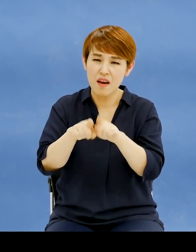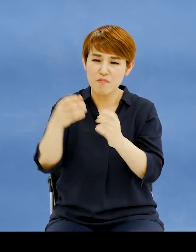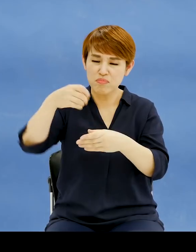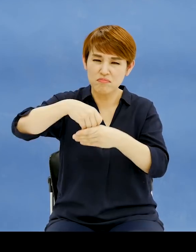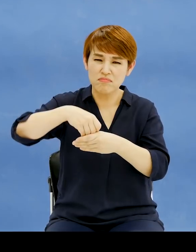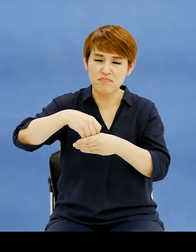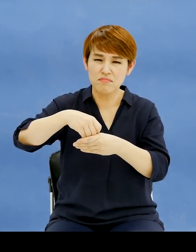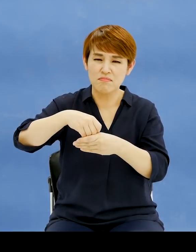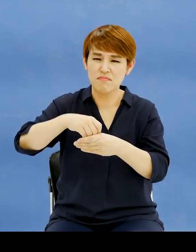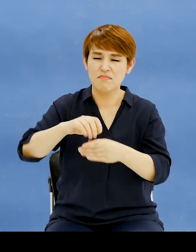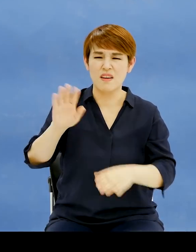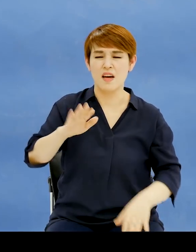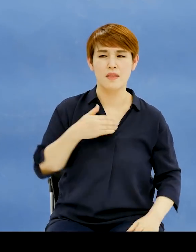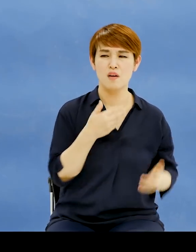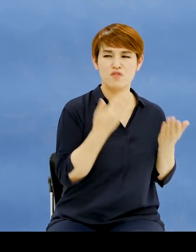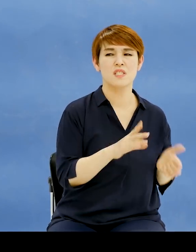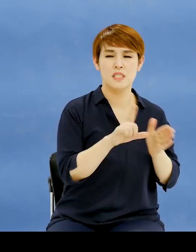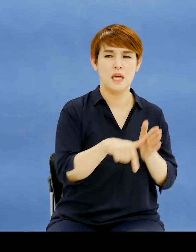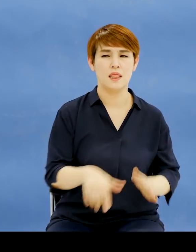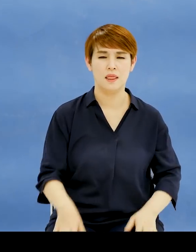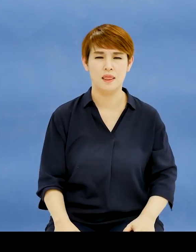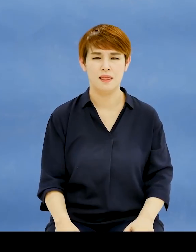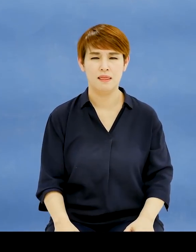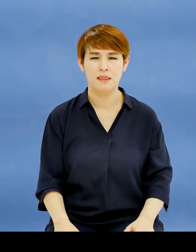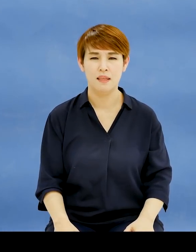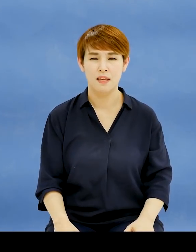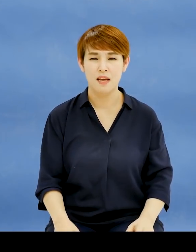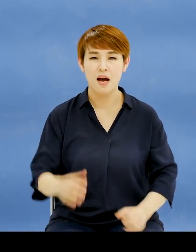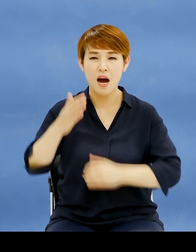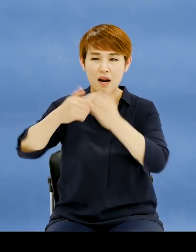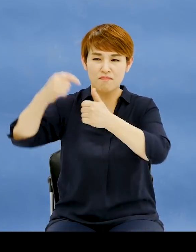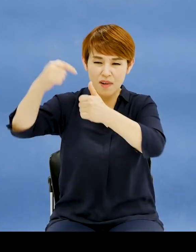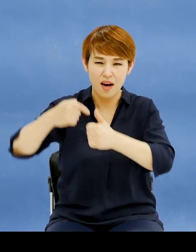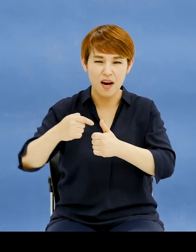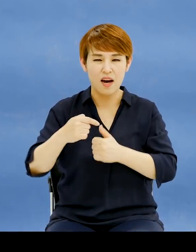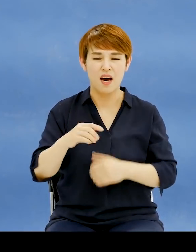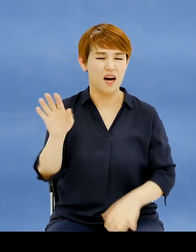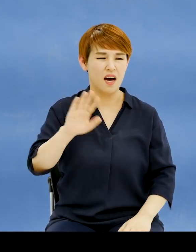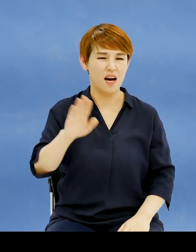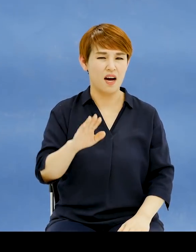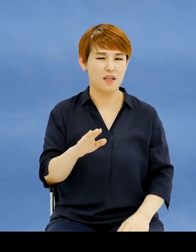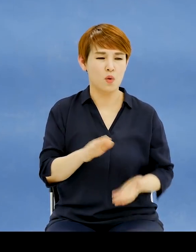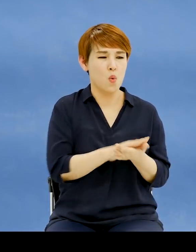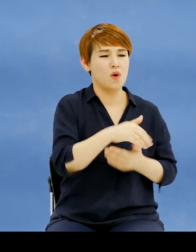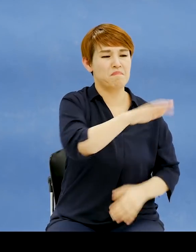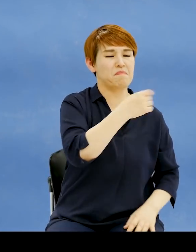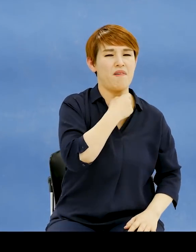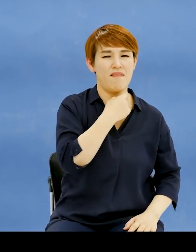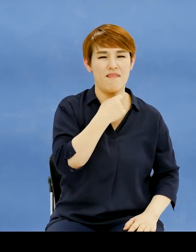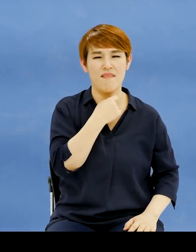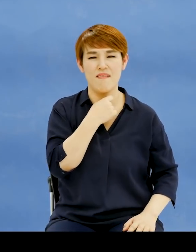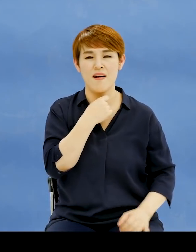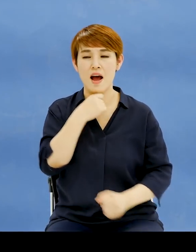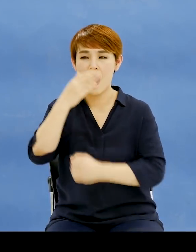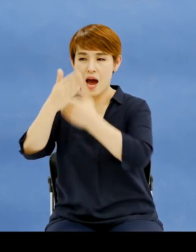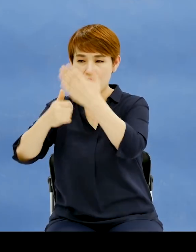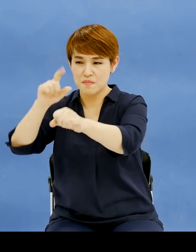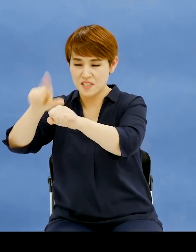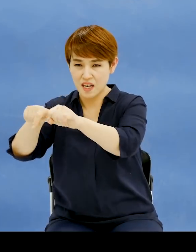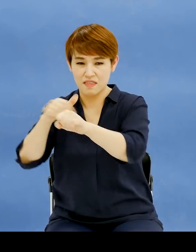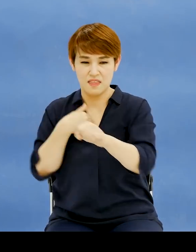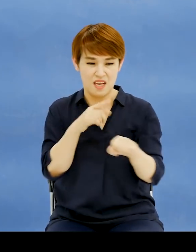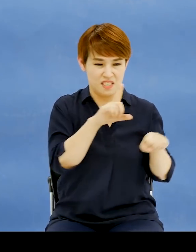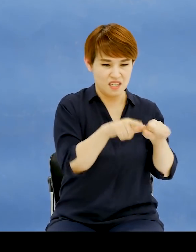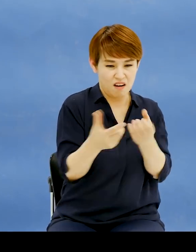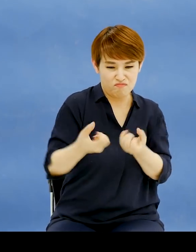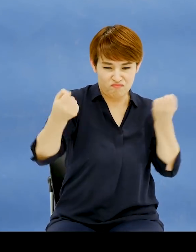된다고 생각을 한 거예요. 하나님은 이거 지금 번역 좀 하려 안 되는데 저 쉬는 시간이에요. 이 노래 좀 받아줘. 아니요. 저는 미끄럼 타야